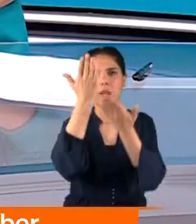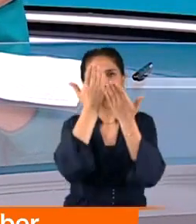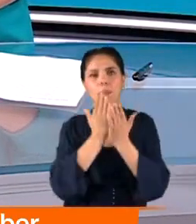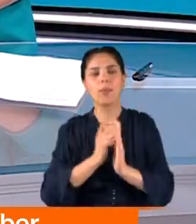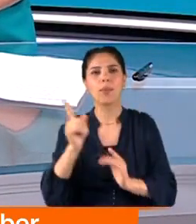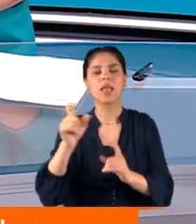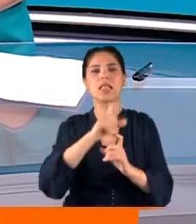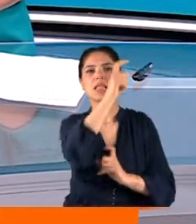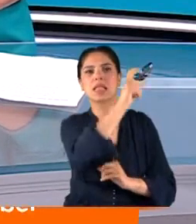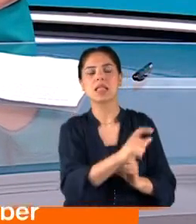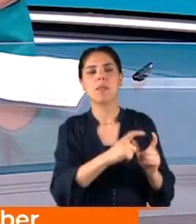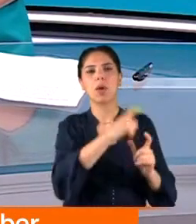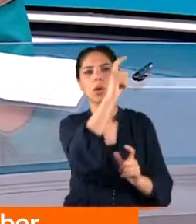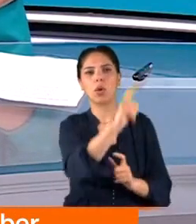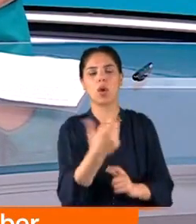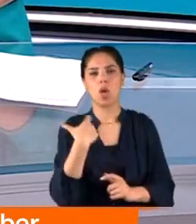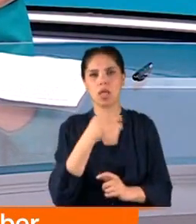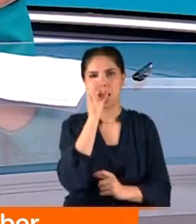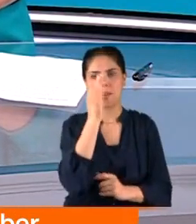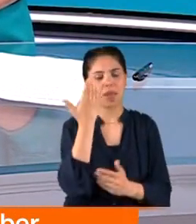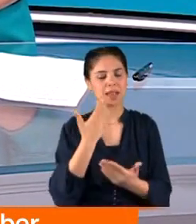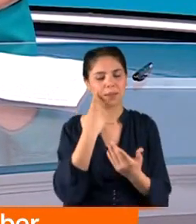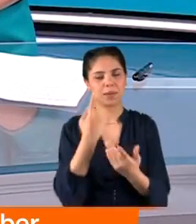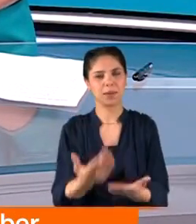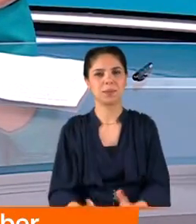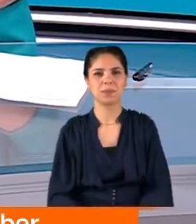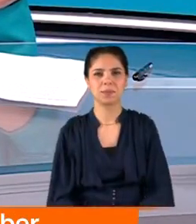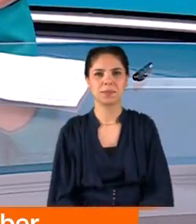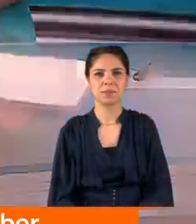oldu. Samet Özsaylan ve Gökhan Şenadalı'nın özel haberi.